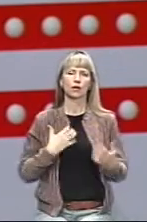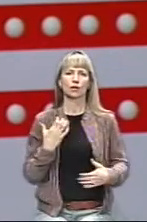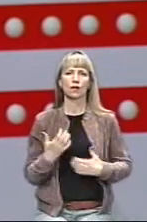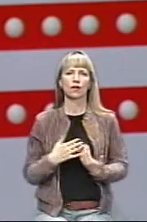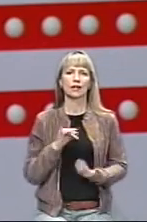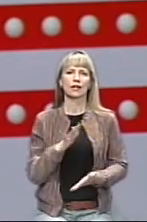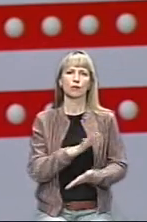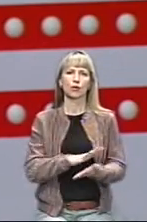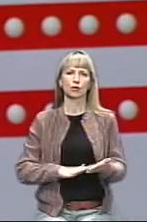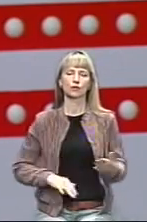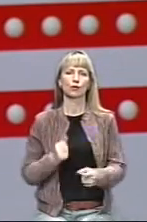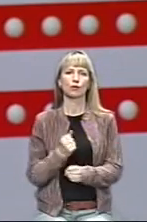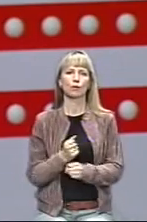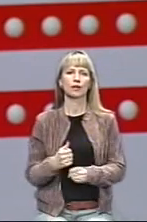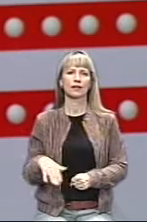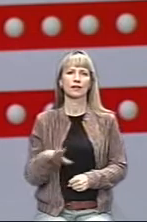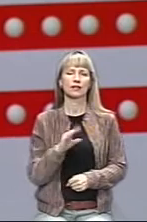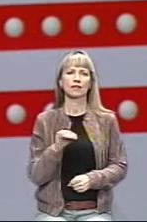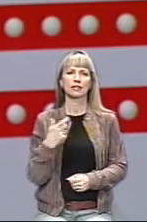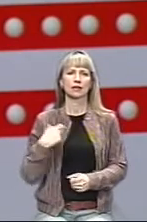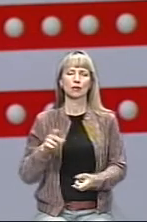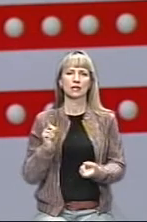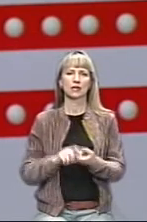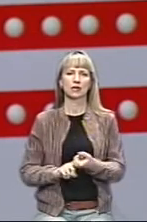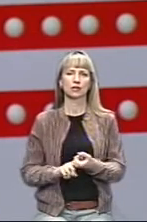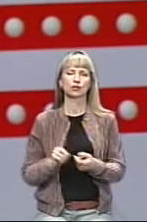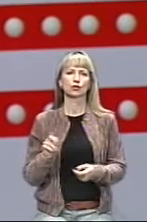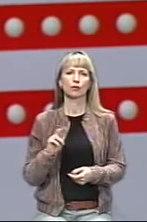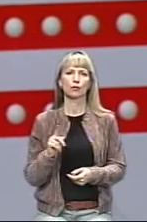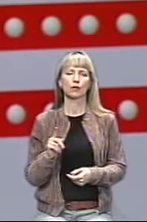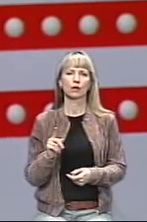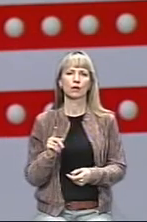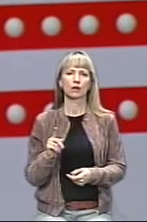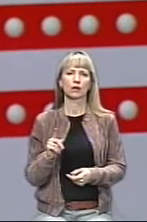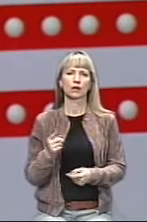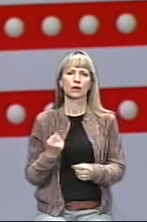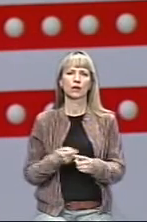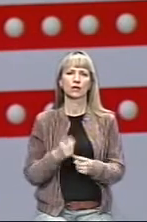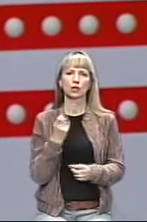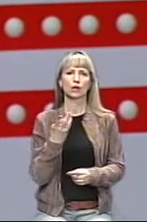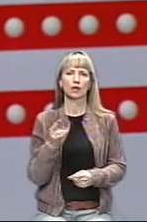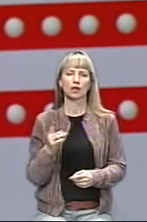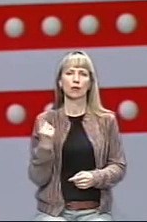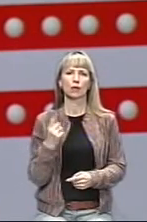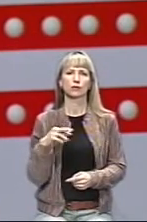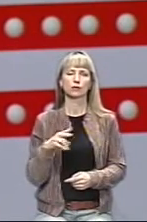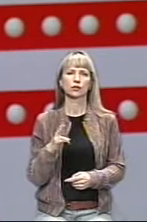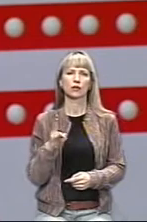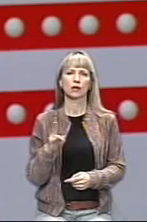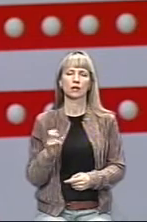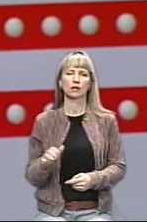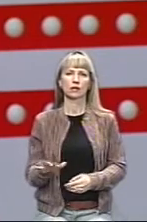І продовжуємо робити все від себе залежне для того, щоб... Ця сотня, яка першою пішла на небо,